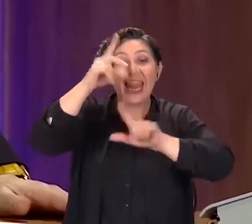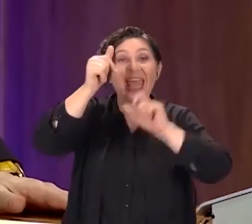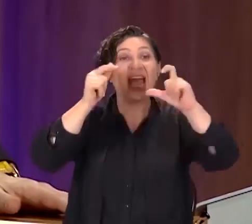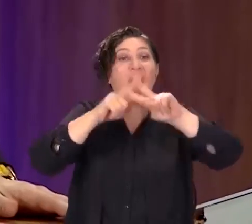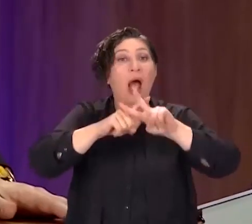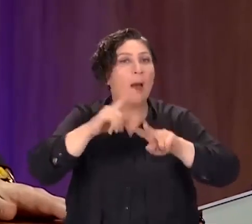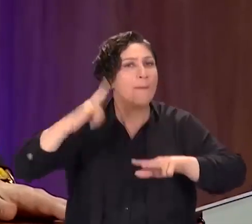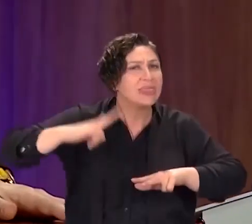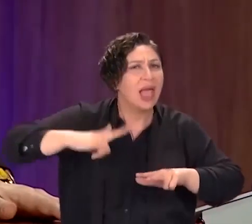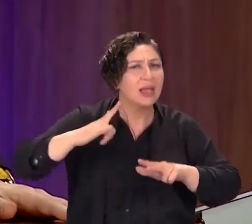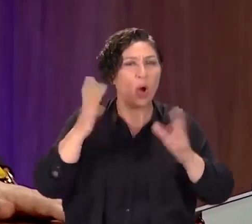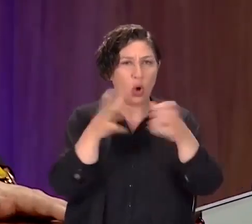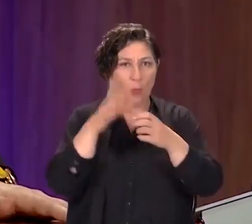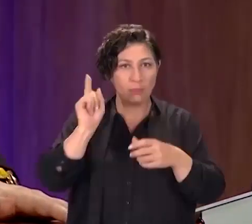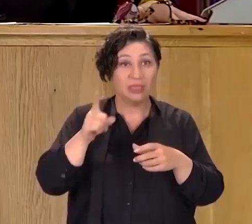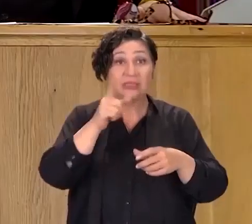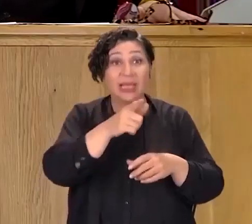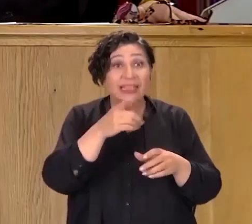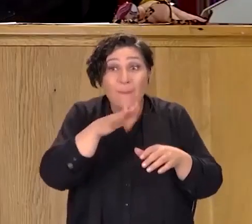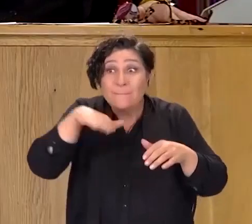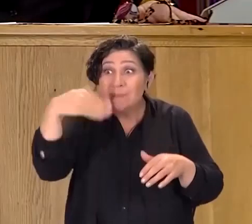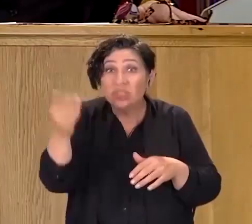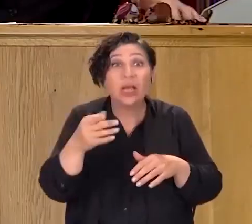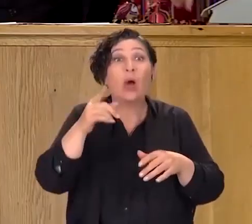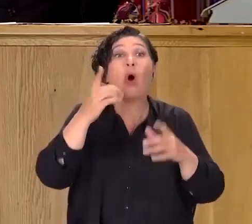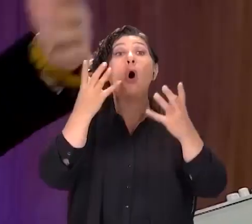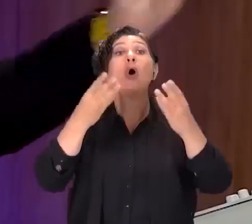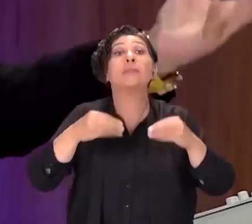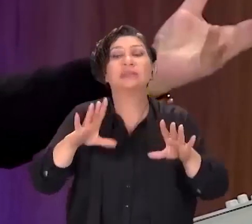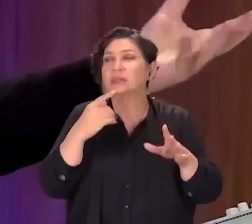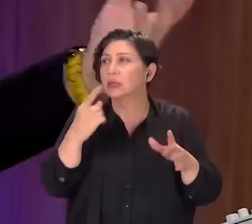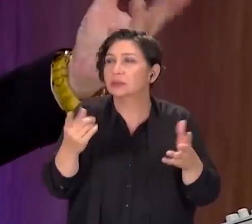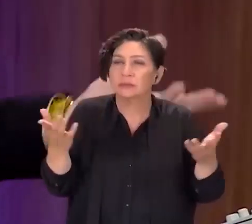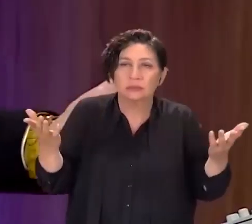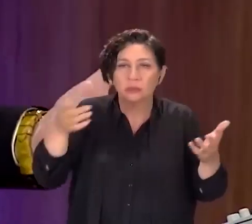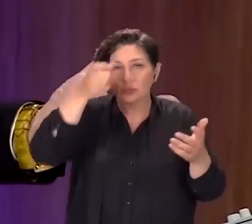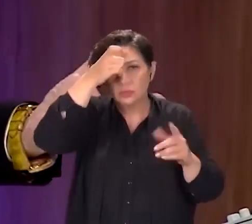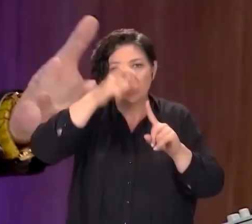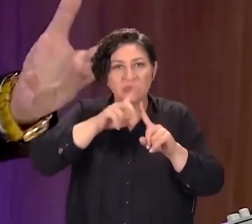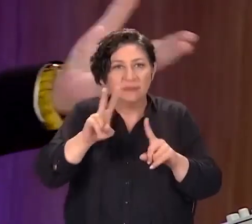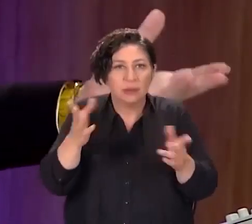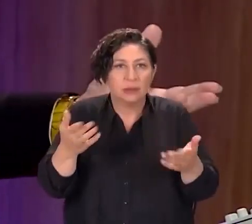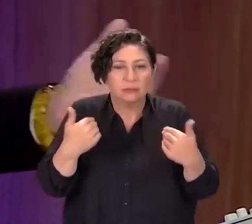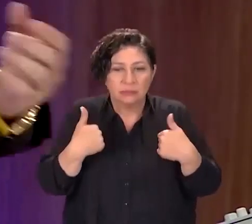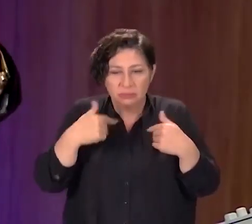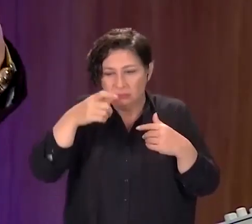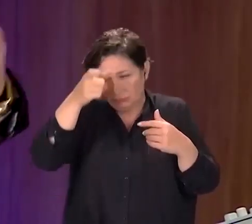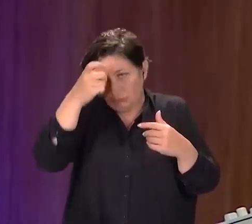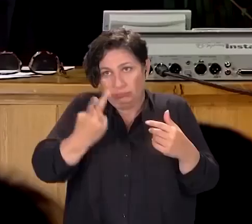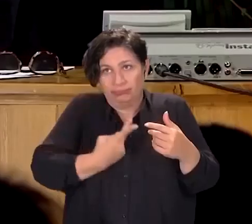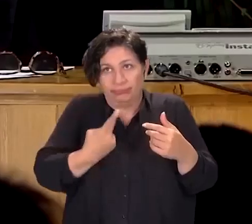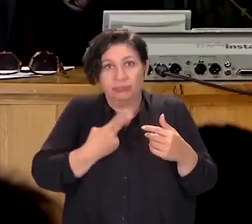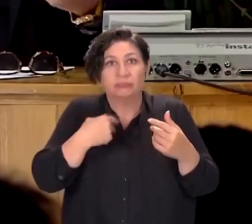Metallica çalıyor ve senden başka birisi olmazsa der ki herkes ya Türk televizyonu abi bizim televizyonumuz,